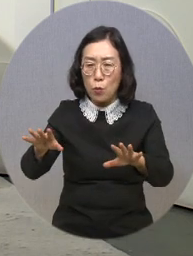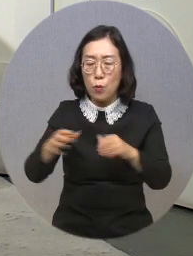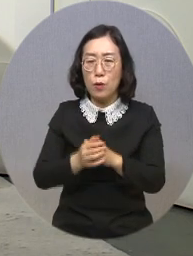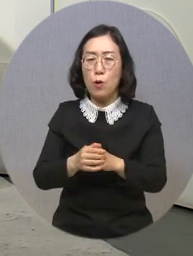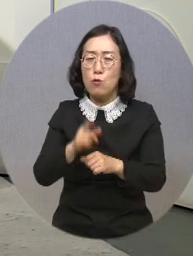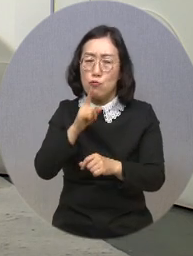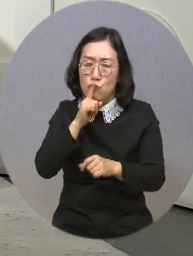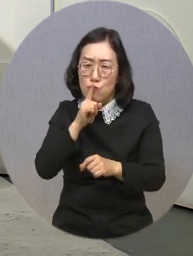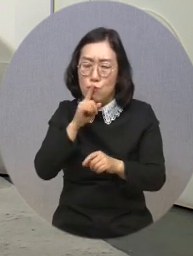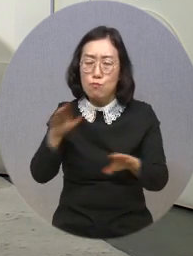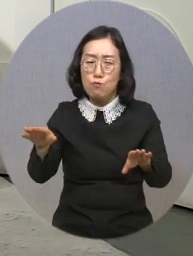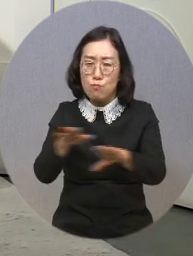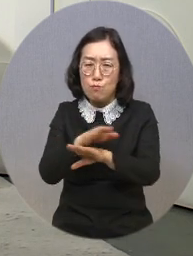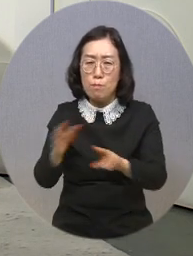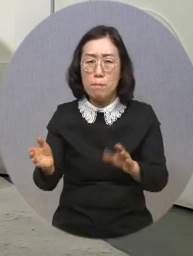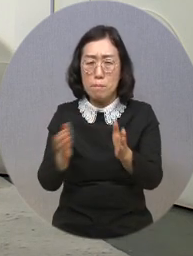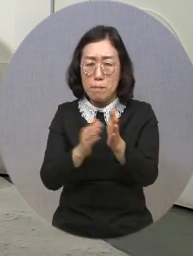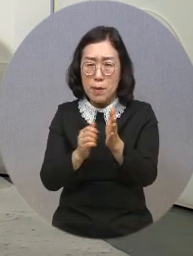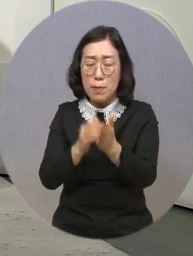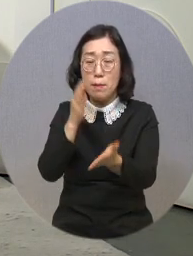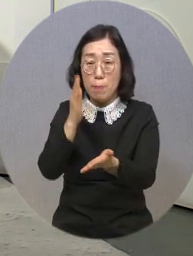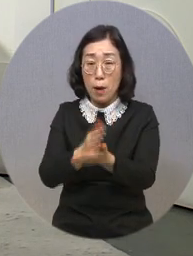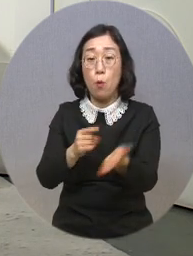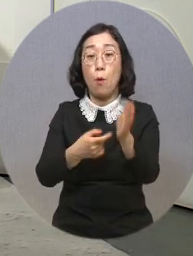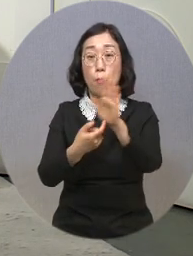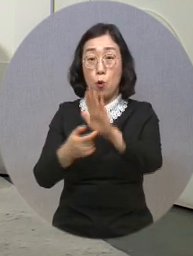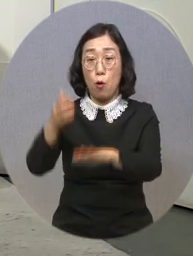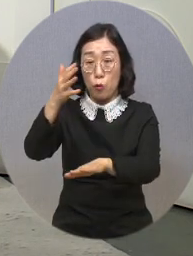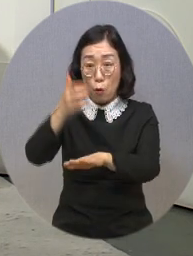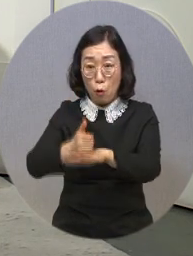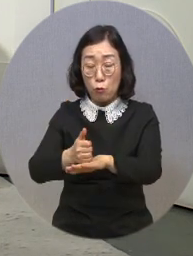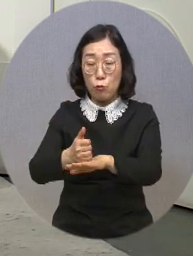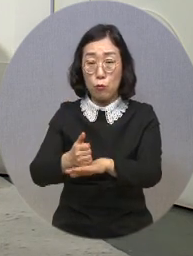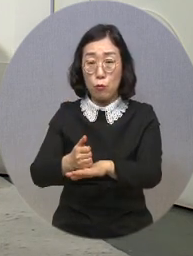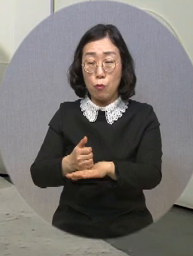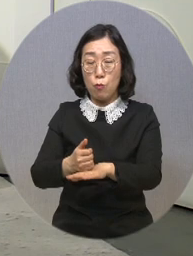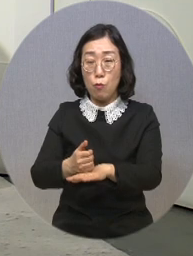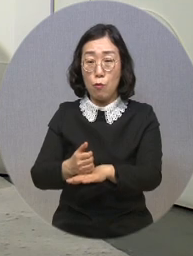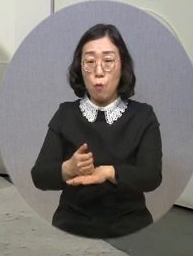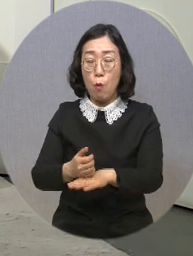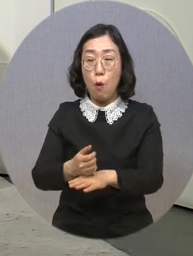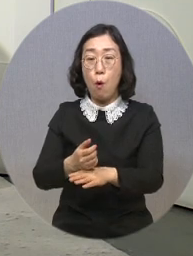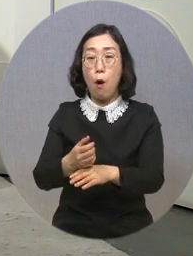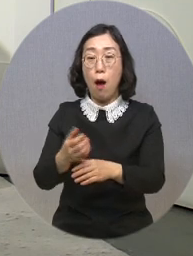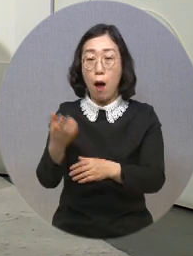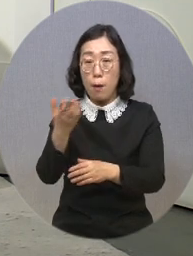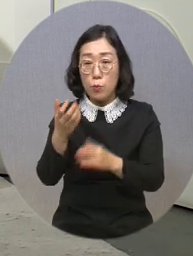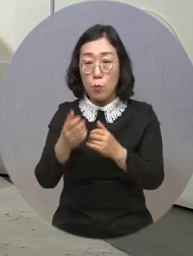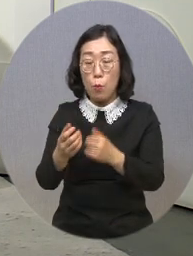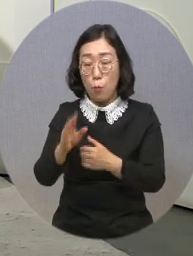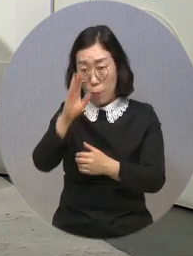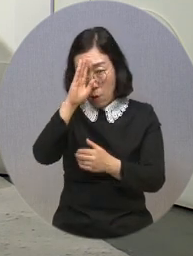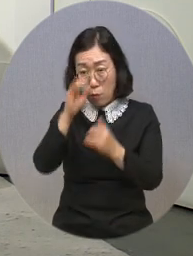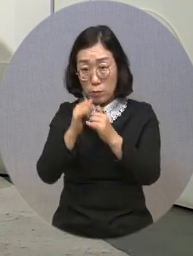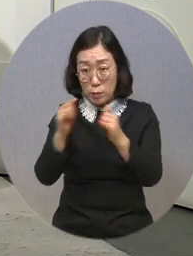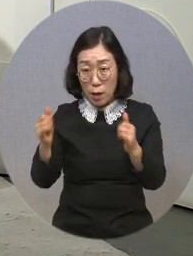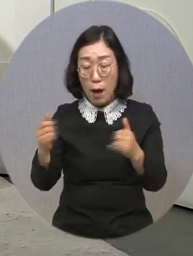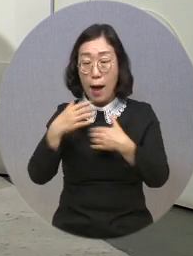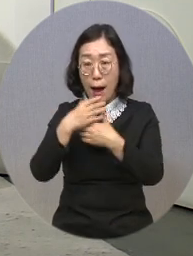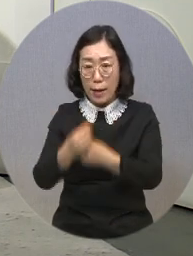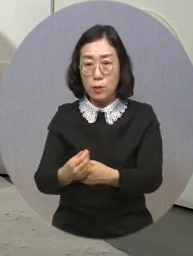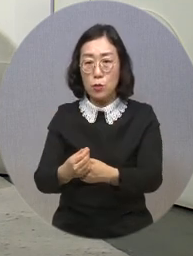일이 아니라 이걸 공개해야 궁극적으로는 환자 안전, 환자 의료 사고가 주니까 좀 협조를 해달라. 그래서